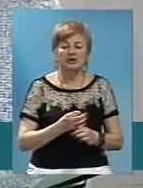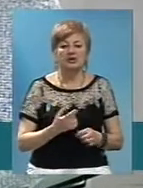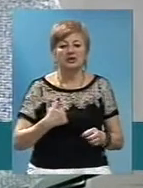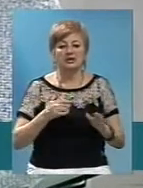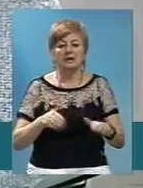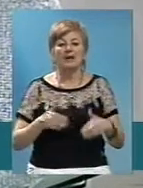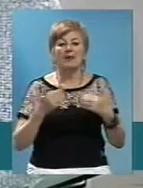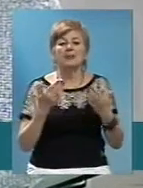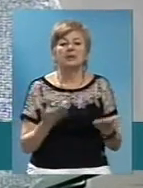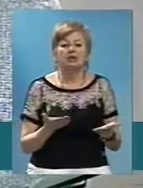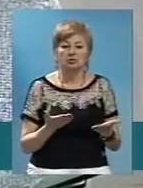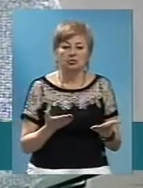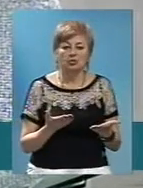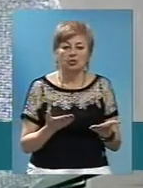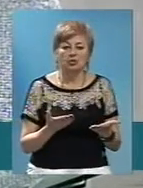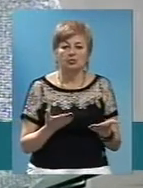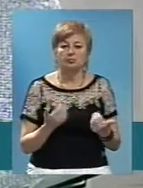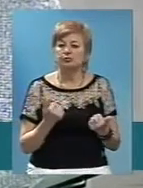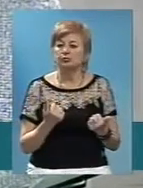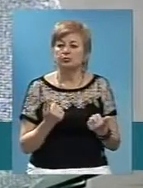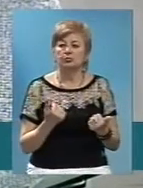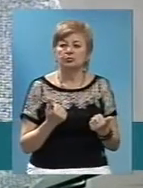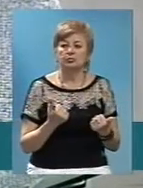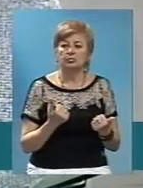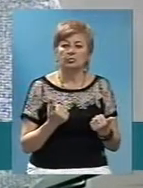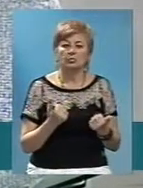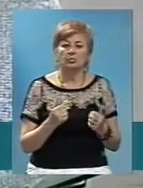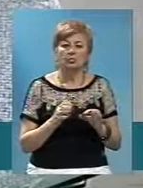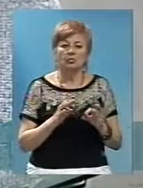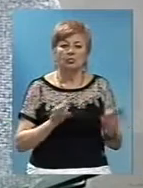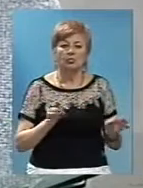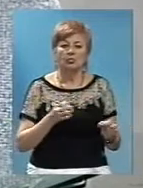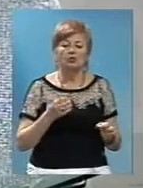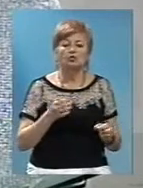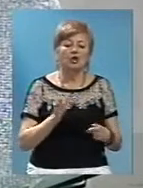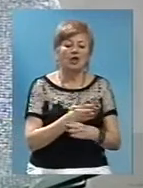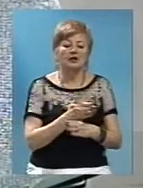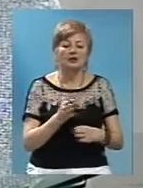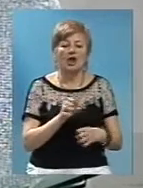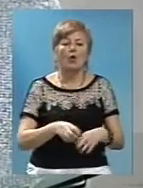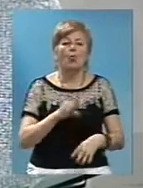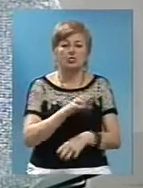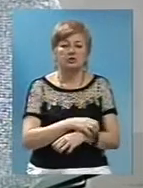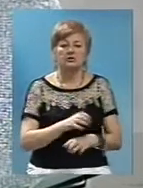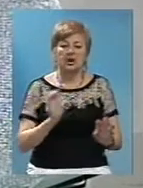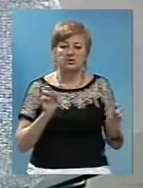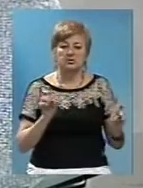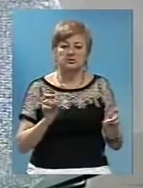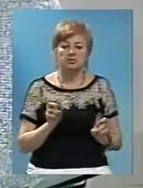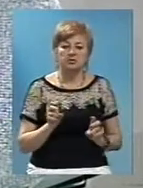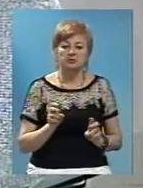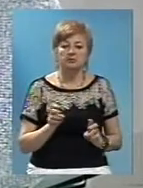пропоную вам цитату блаженнішого Любомира Гузара, власне, про декомунізацію. Якщо можна, зараз саме